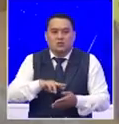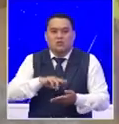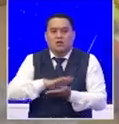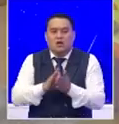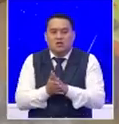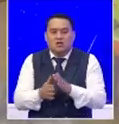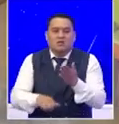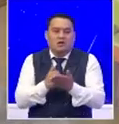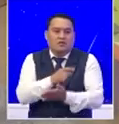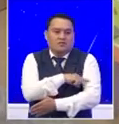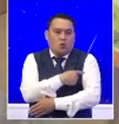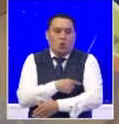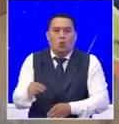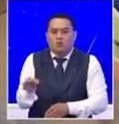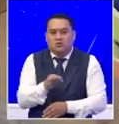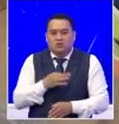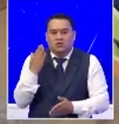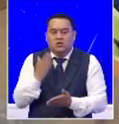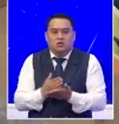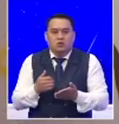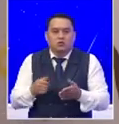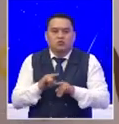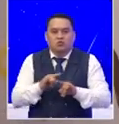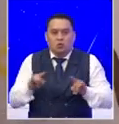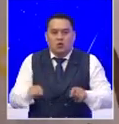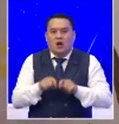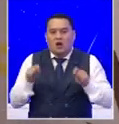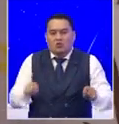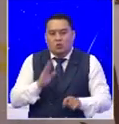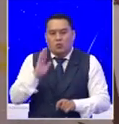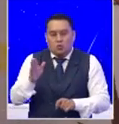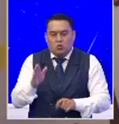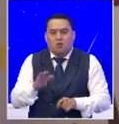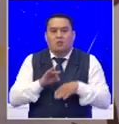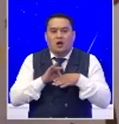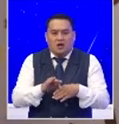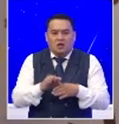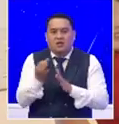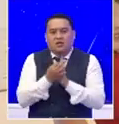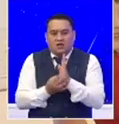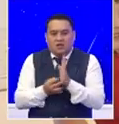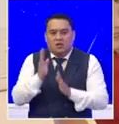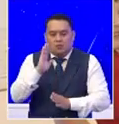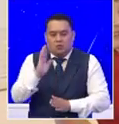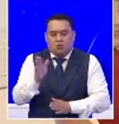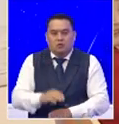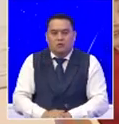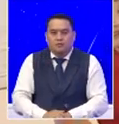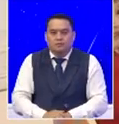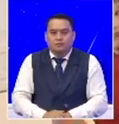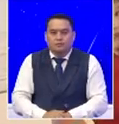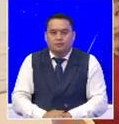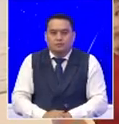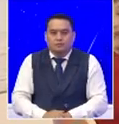с главным санврачом области начнут функционировать дошкольные учреждения. В штатном режиме пройдет ИНТ. Гульмира Тимиргалиева, Жасулан